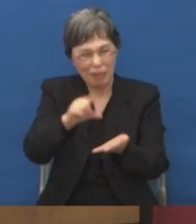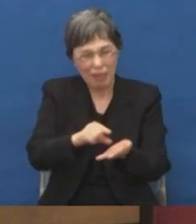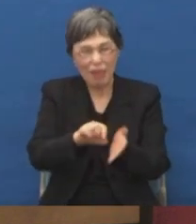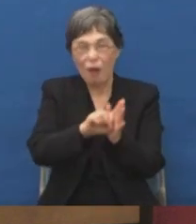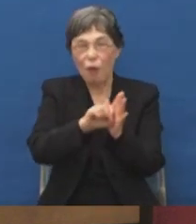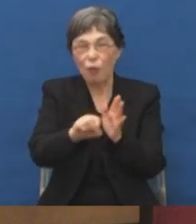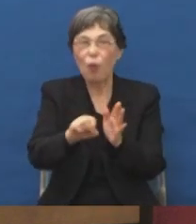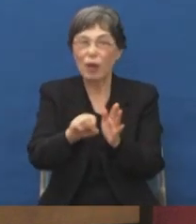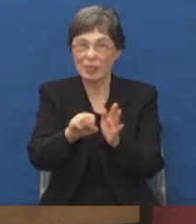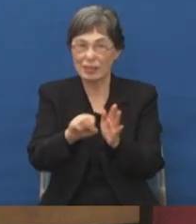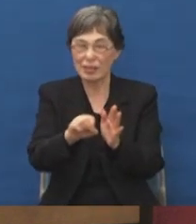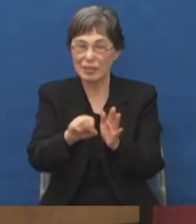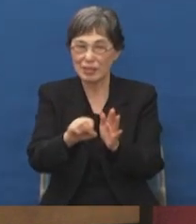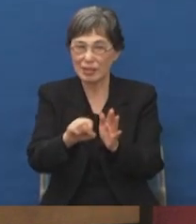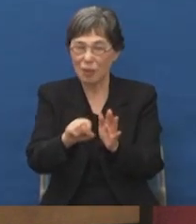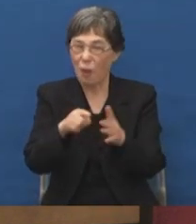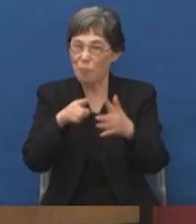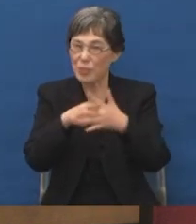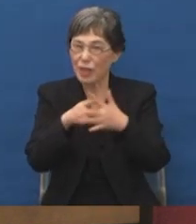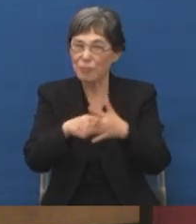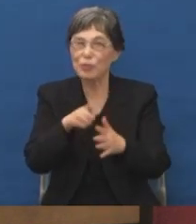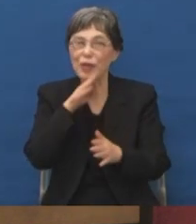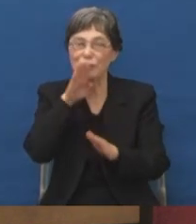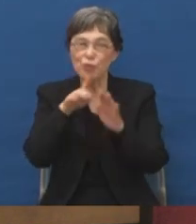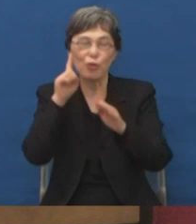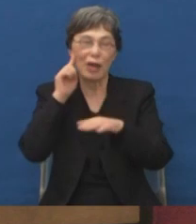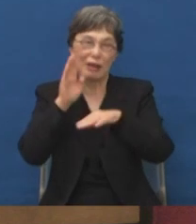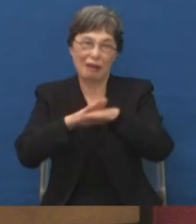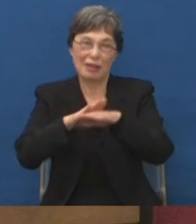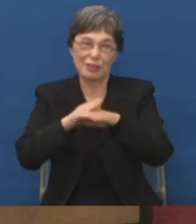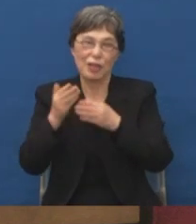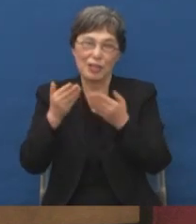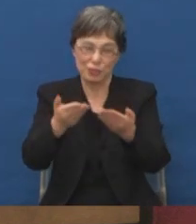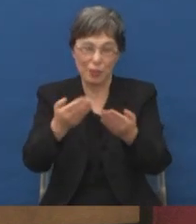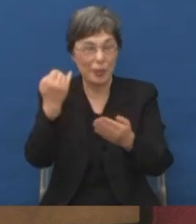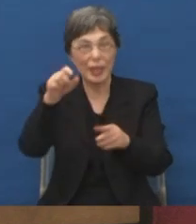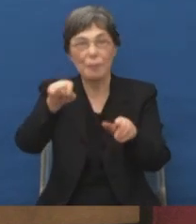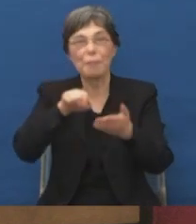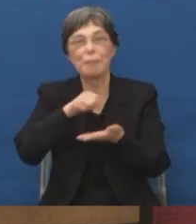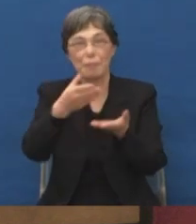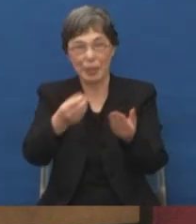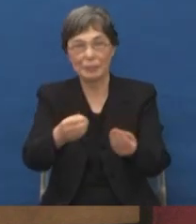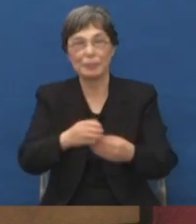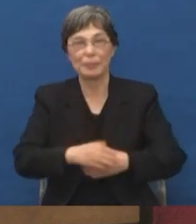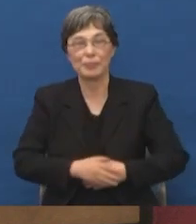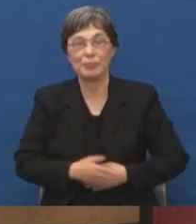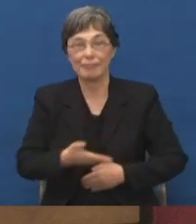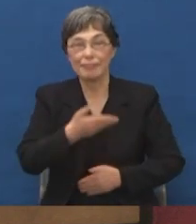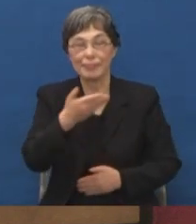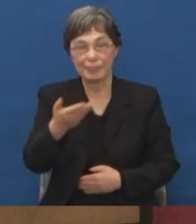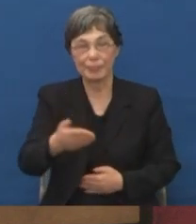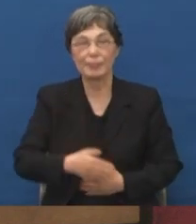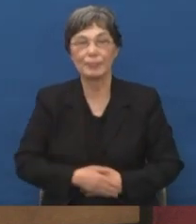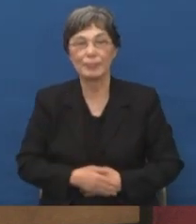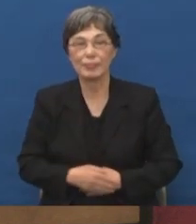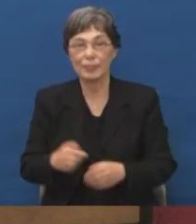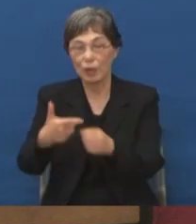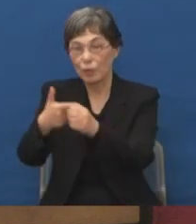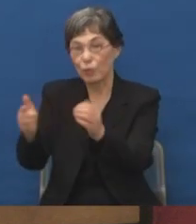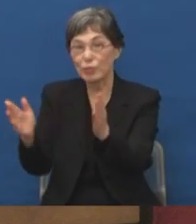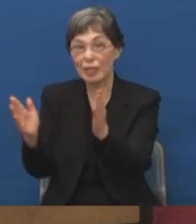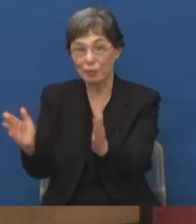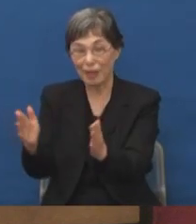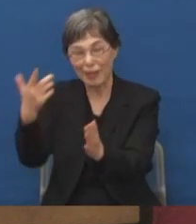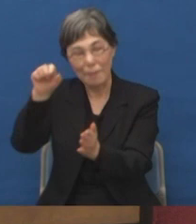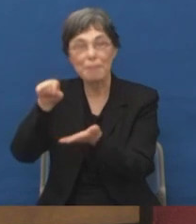かる当初の見込みと現状の認識などについて質疑やご意見がありました。続きまして令和6年度分の